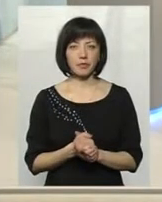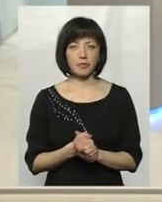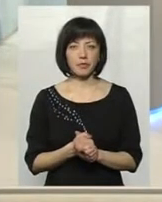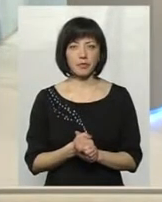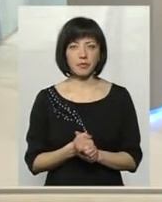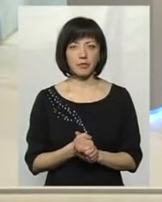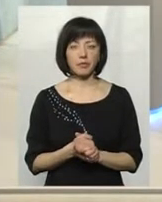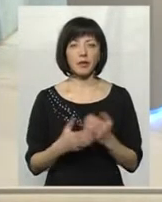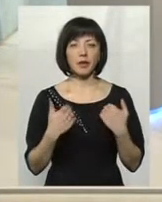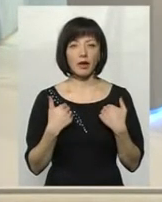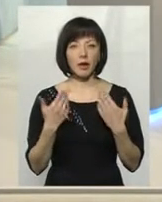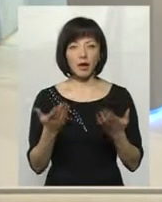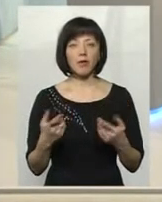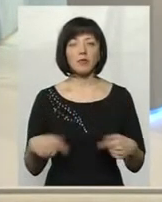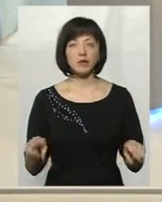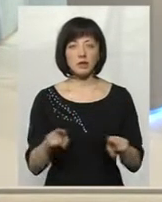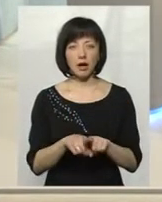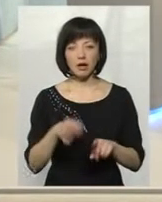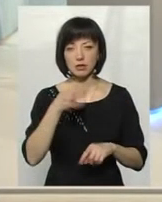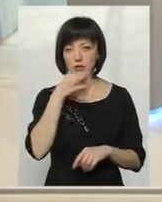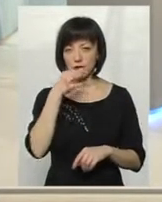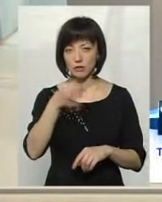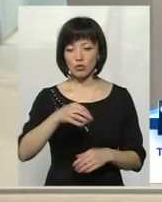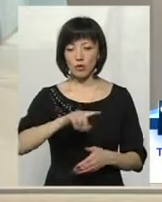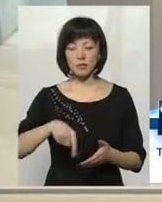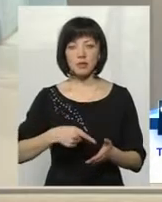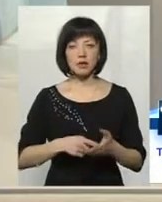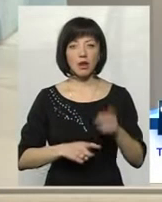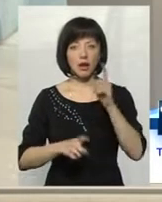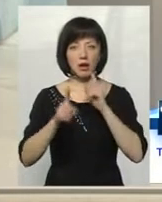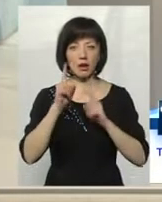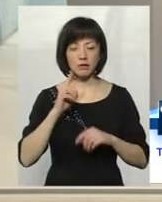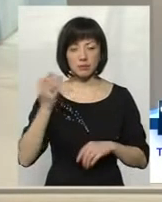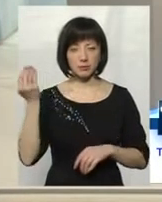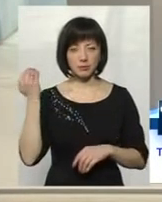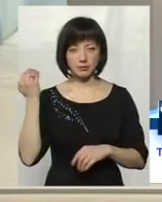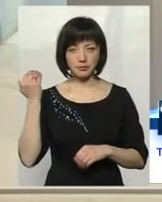Ну, я вам так скажу. Міська рада ще в попередньому скликанні